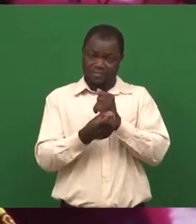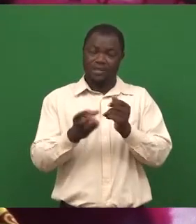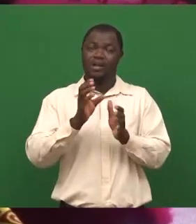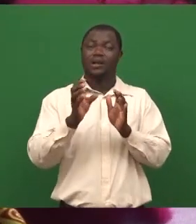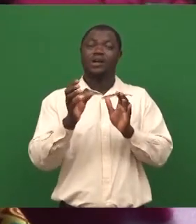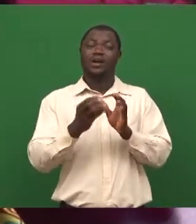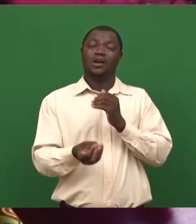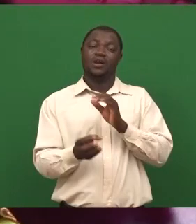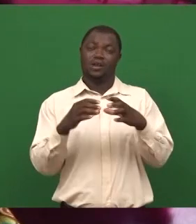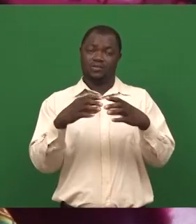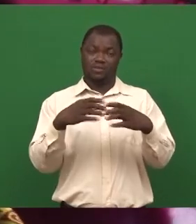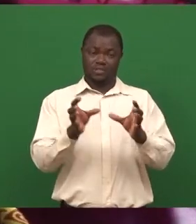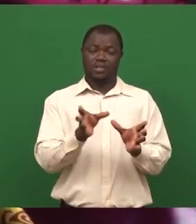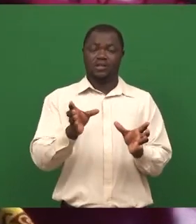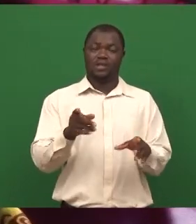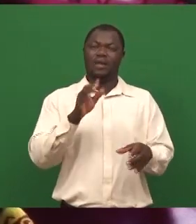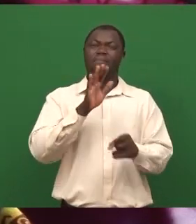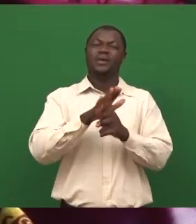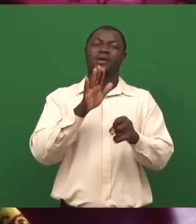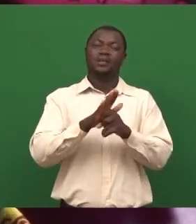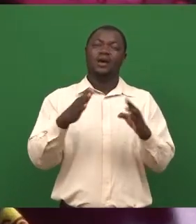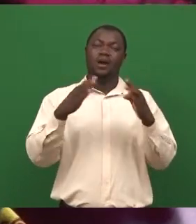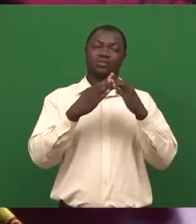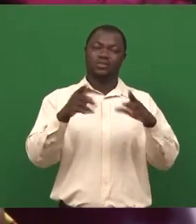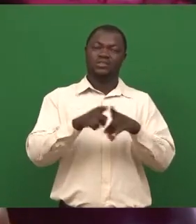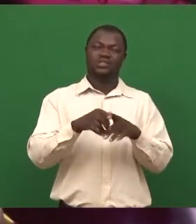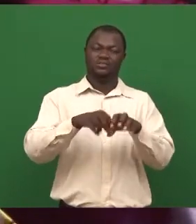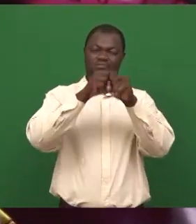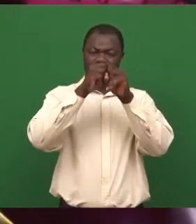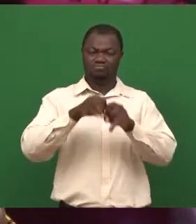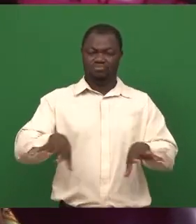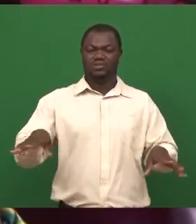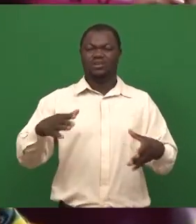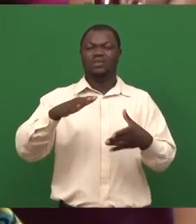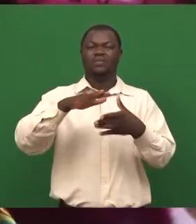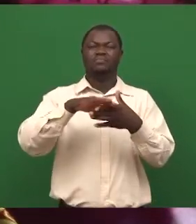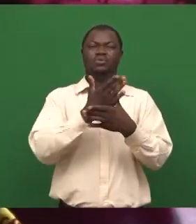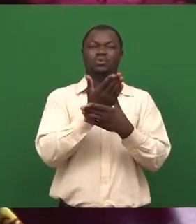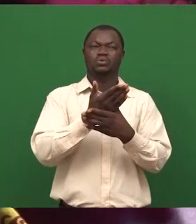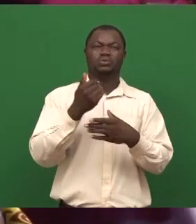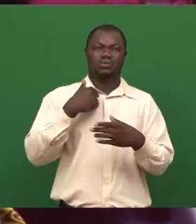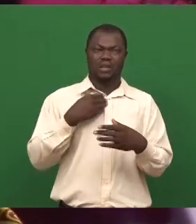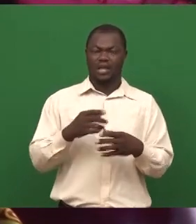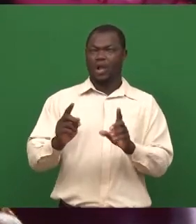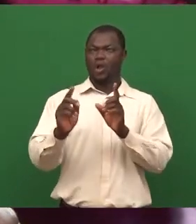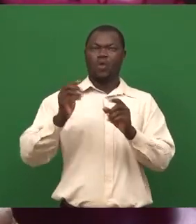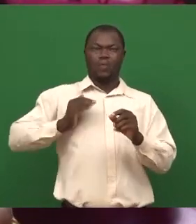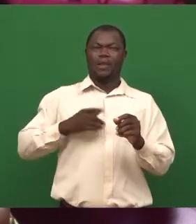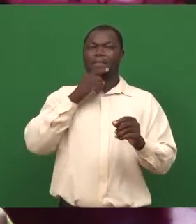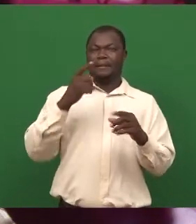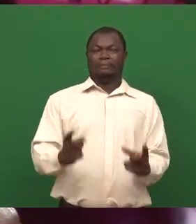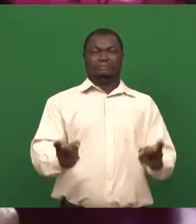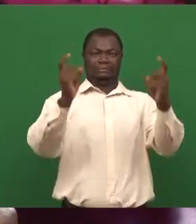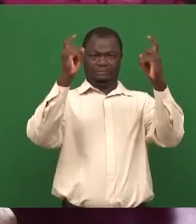panapa. Dzimba zhinji dziri kuparara nokuti tinoda kumisidzana varume navakadzi, nokuda kwokuti